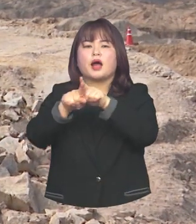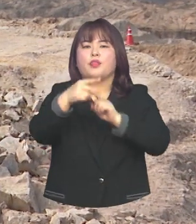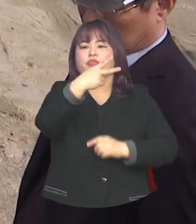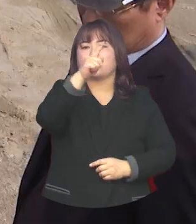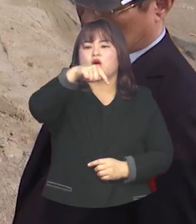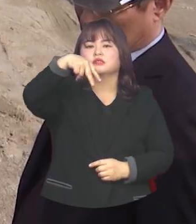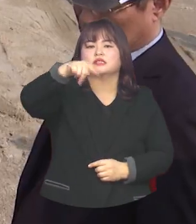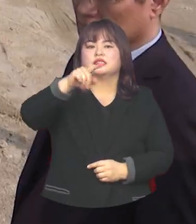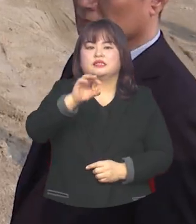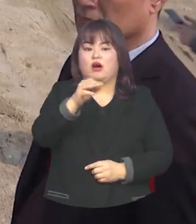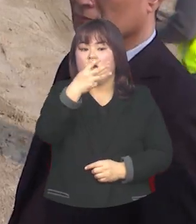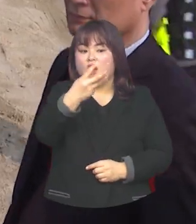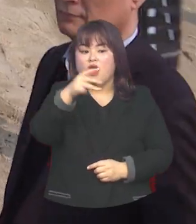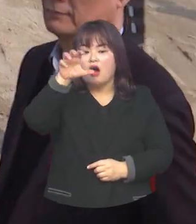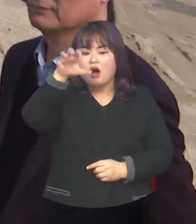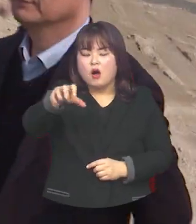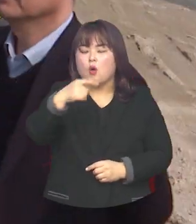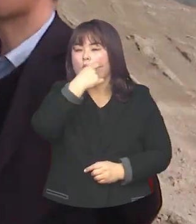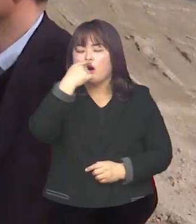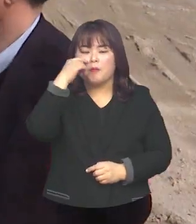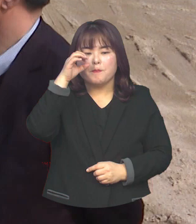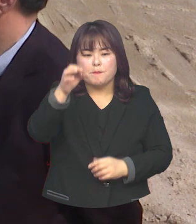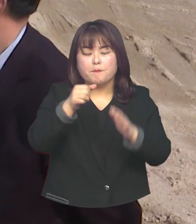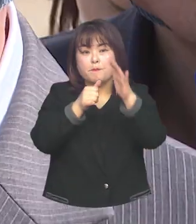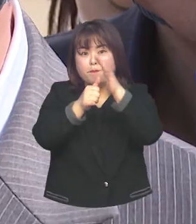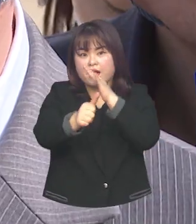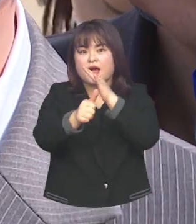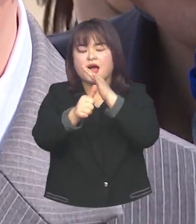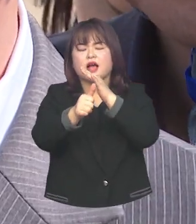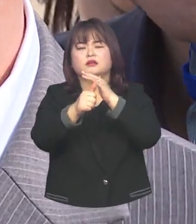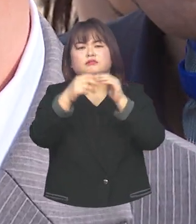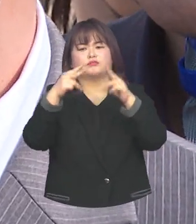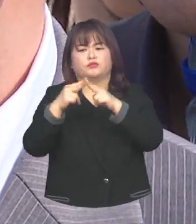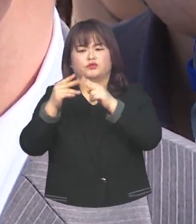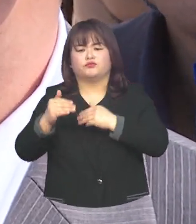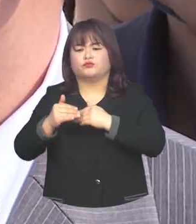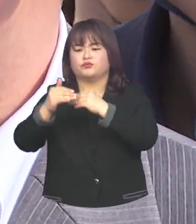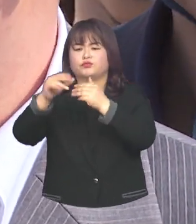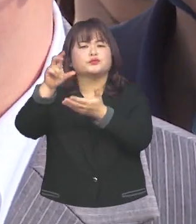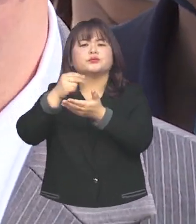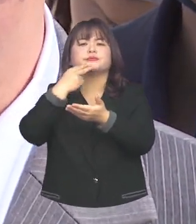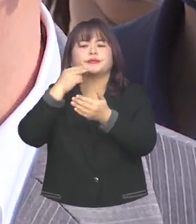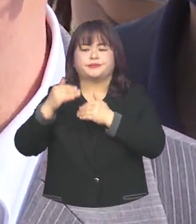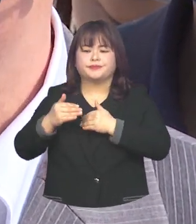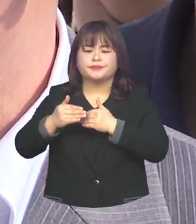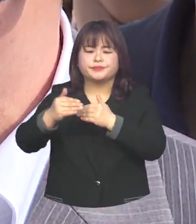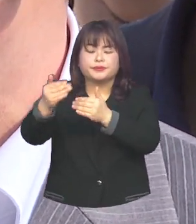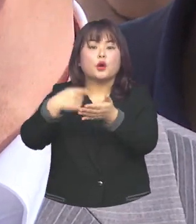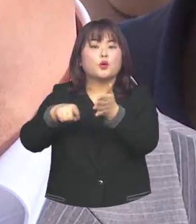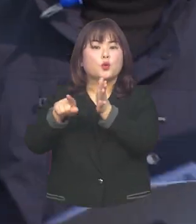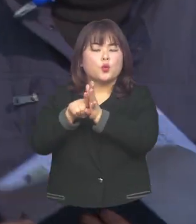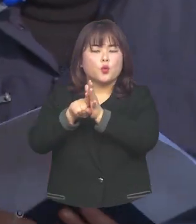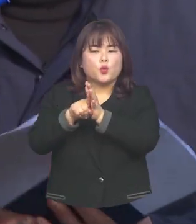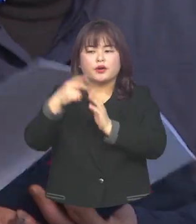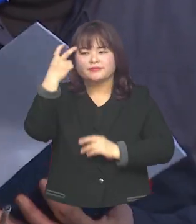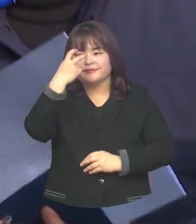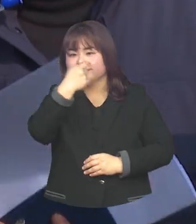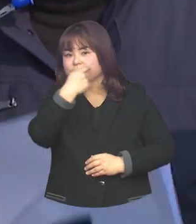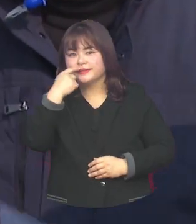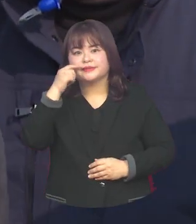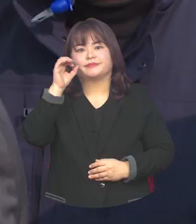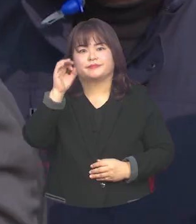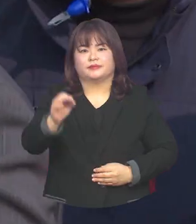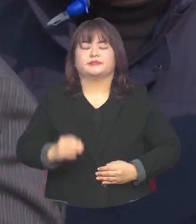원산면 독성리에 위치한 현장 사무실을 방문했으며 용인 반도체 클러스터 조성 사업이 차질 없이 진행될 수 있도록